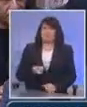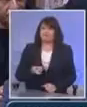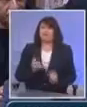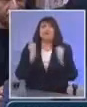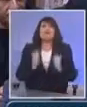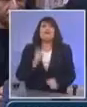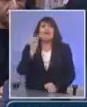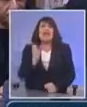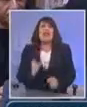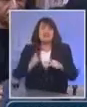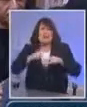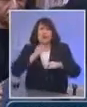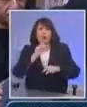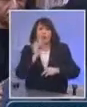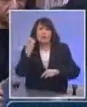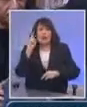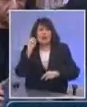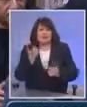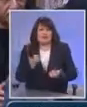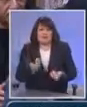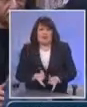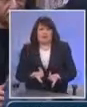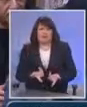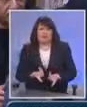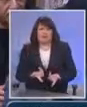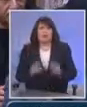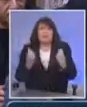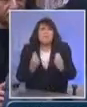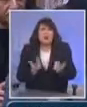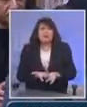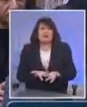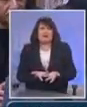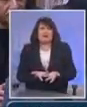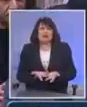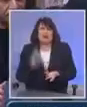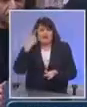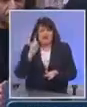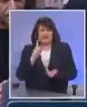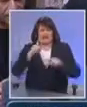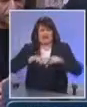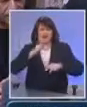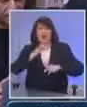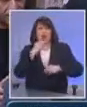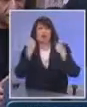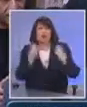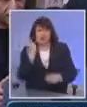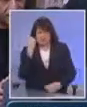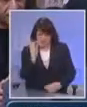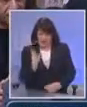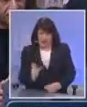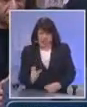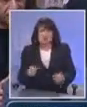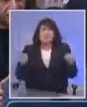βασικές λέξεις ελληνικής γλώσσας? Αυτό αλήθεια πώς είναι δυνατόν να γίνει? Χωρίς να ξέρουν καν ούτε μία λέξη